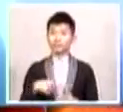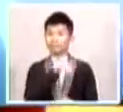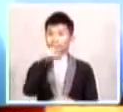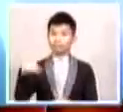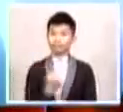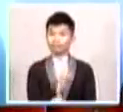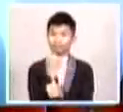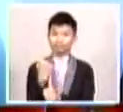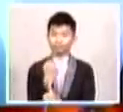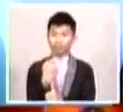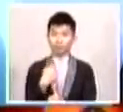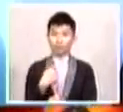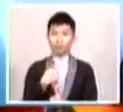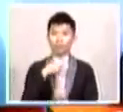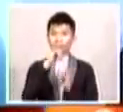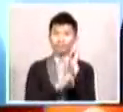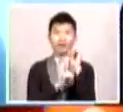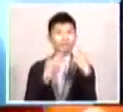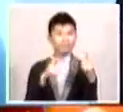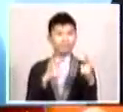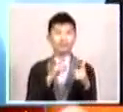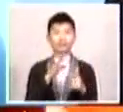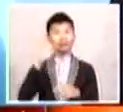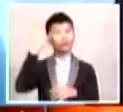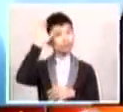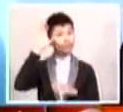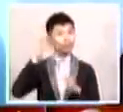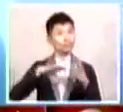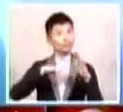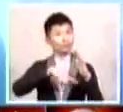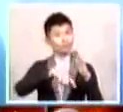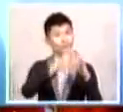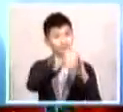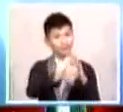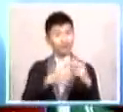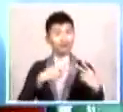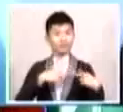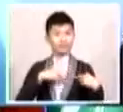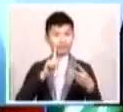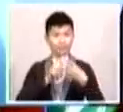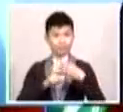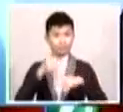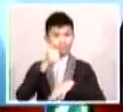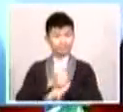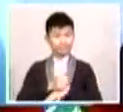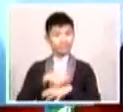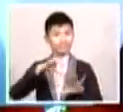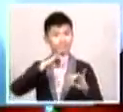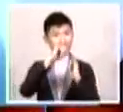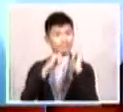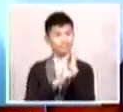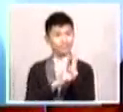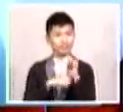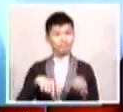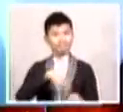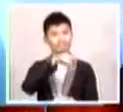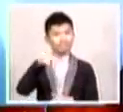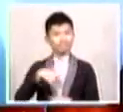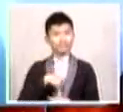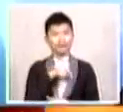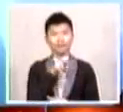不论是属于我的世代，属于苏院长的世代，还是属于蔡主席的世代，我们怎能忍心